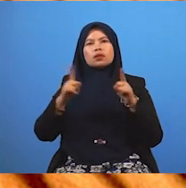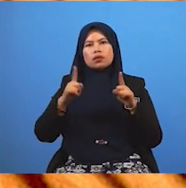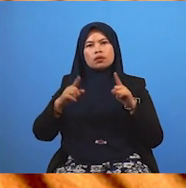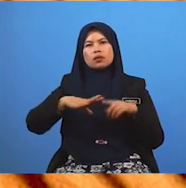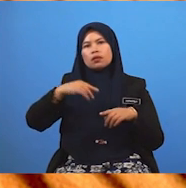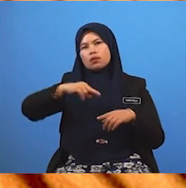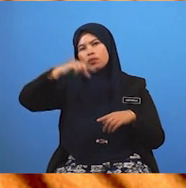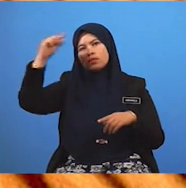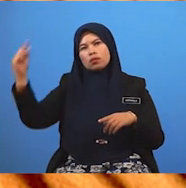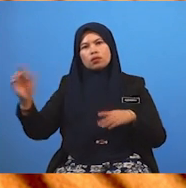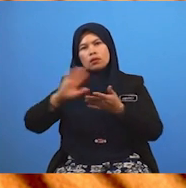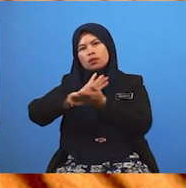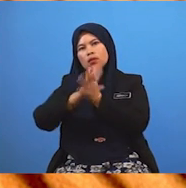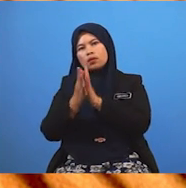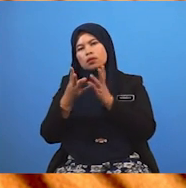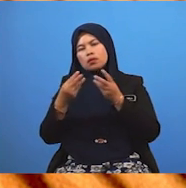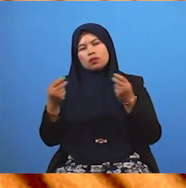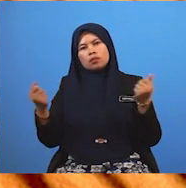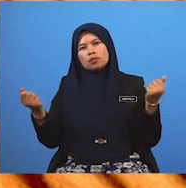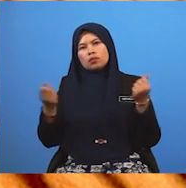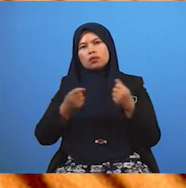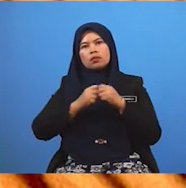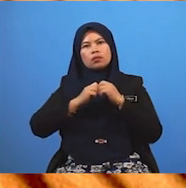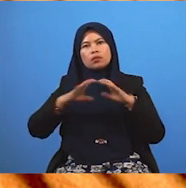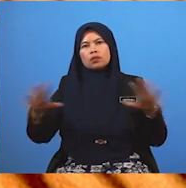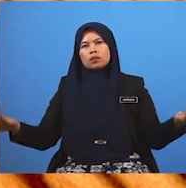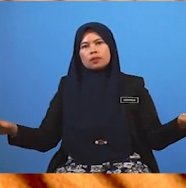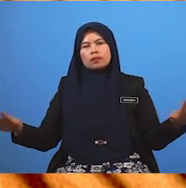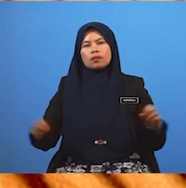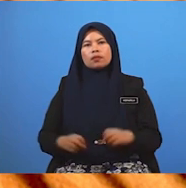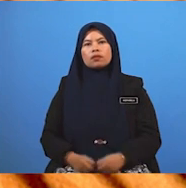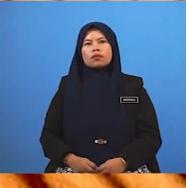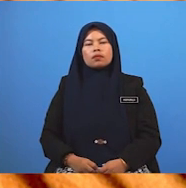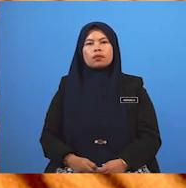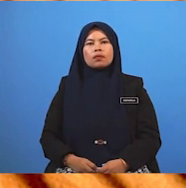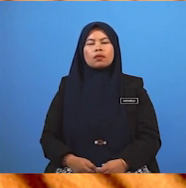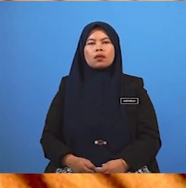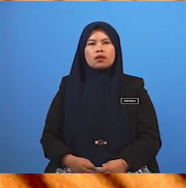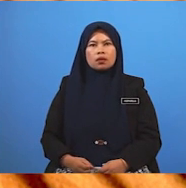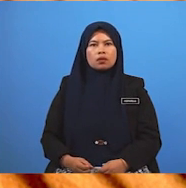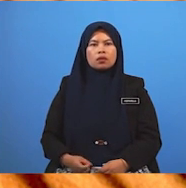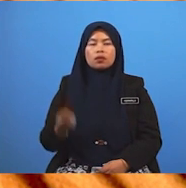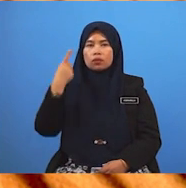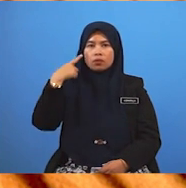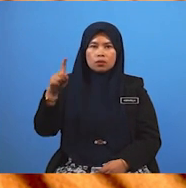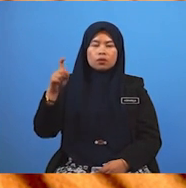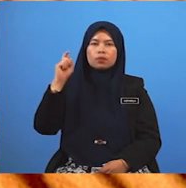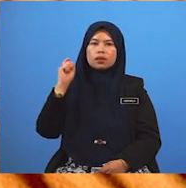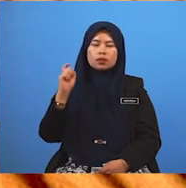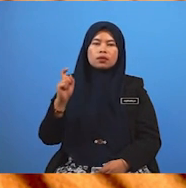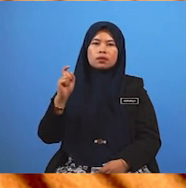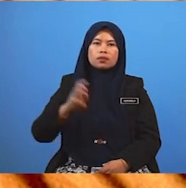debu, musnah bertebangan. Tahukah murid-murid, untuk memastikan